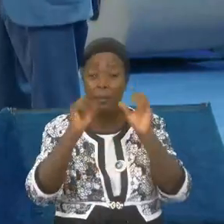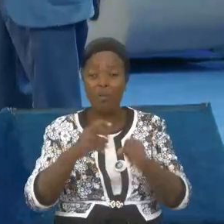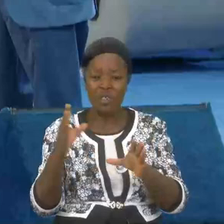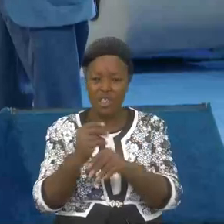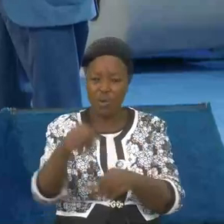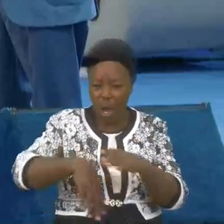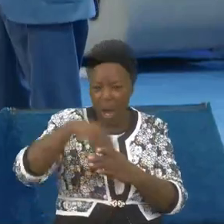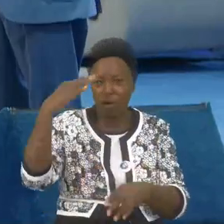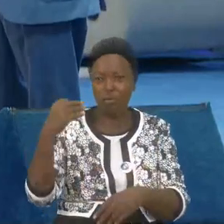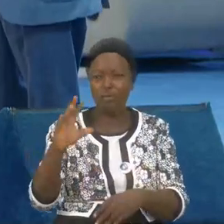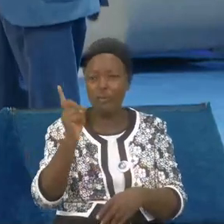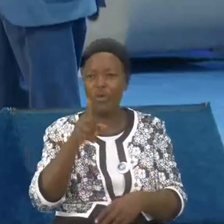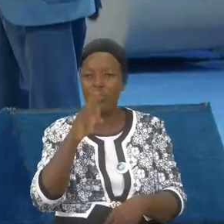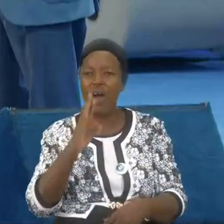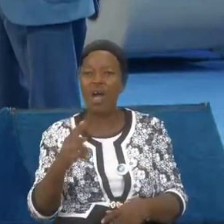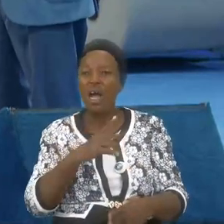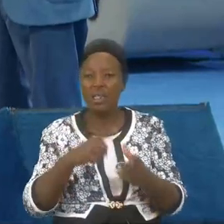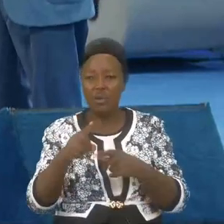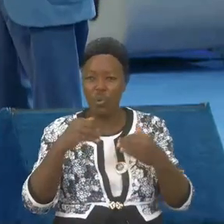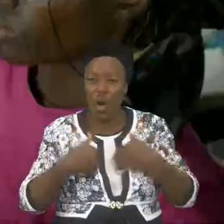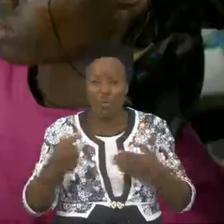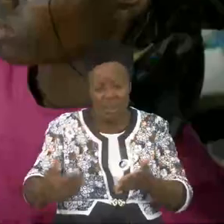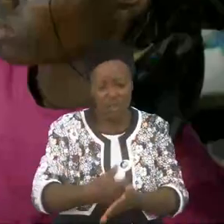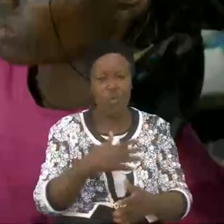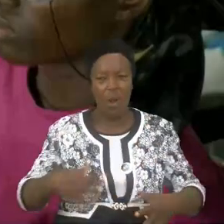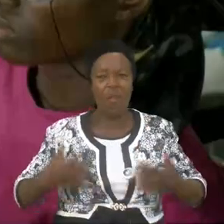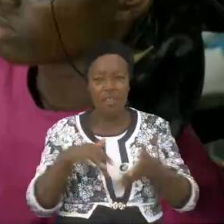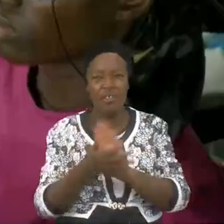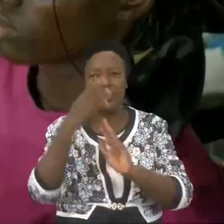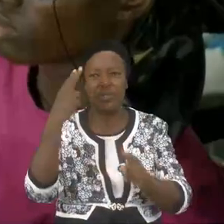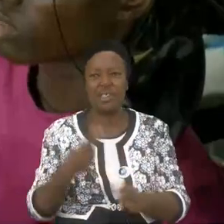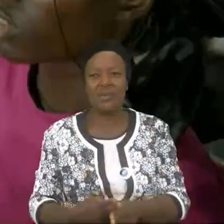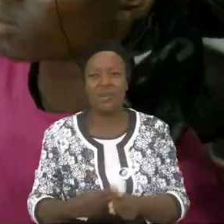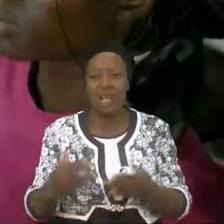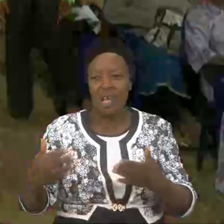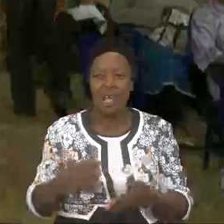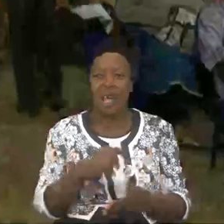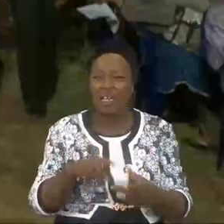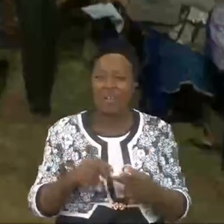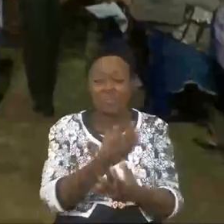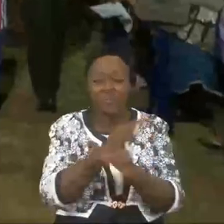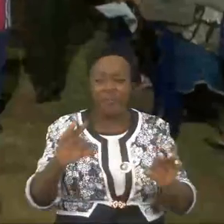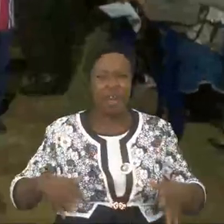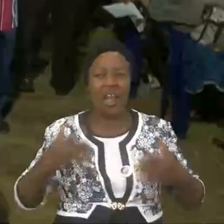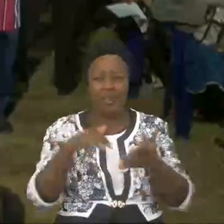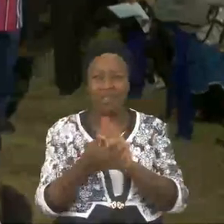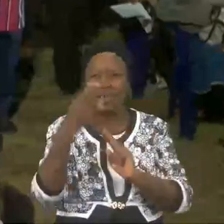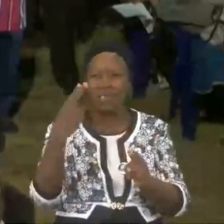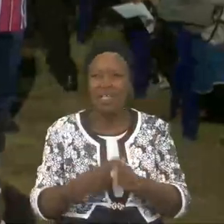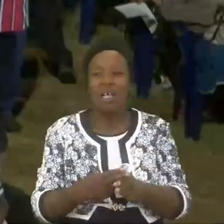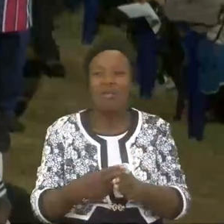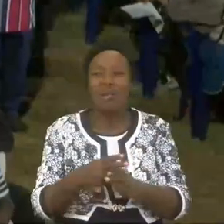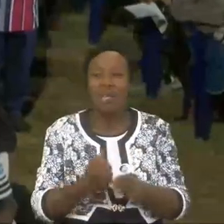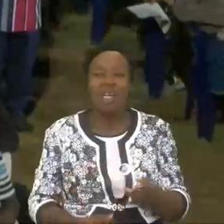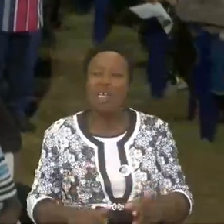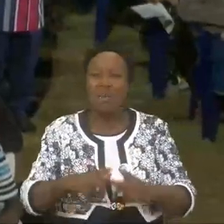de là où tu étais et tu auras une nouvelle vie. Une vie révélée. Une